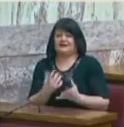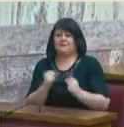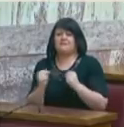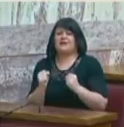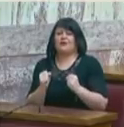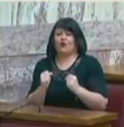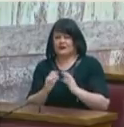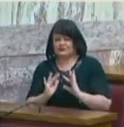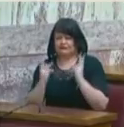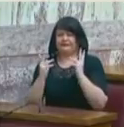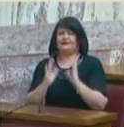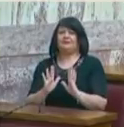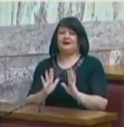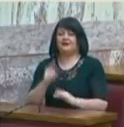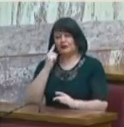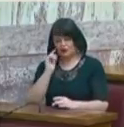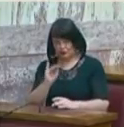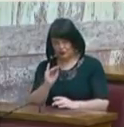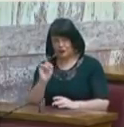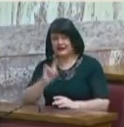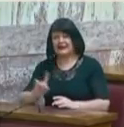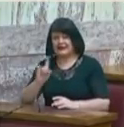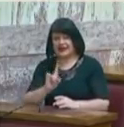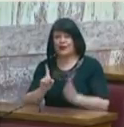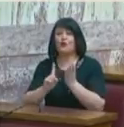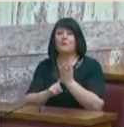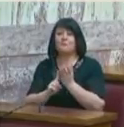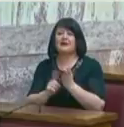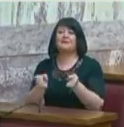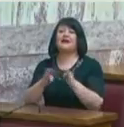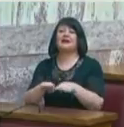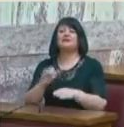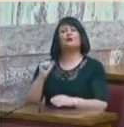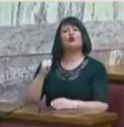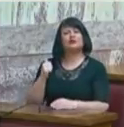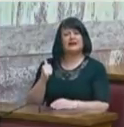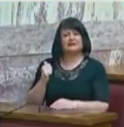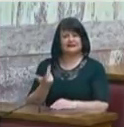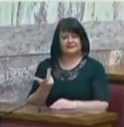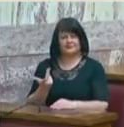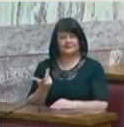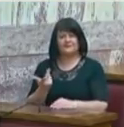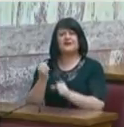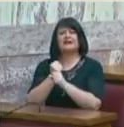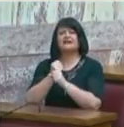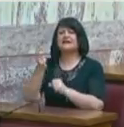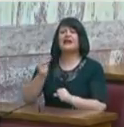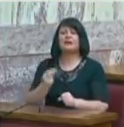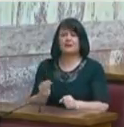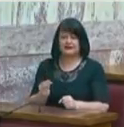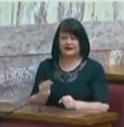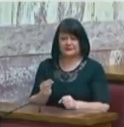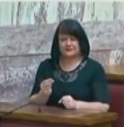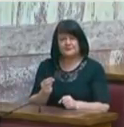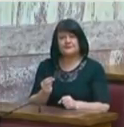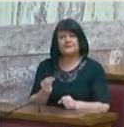Άλλωστε νομίζω, κύριε Μητσοτάκη, ότι πρέπει να σας κάλυψε προχθές στα εργασιακά θέματα